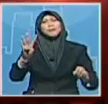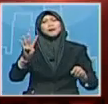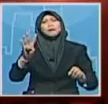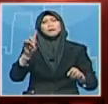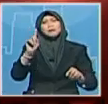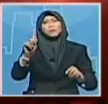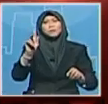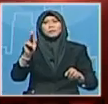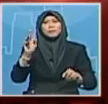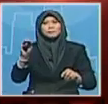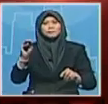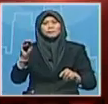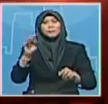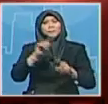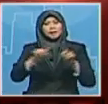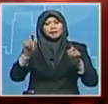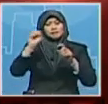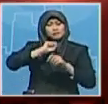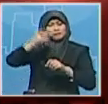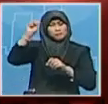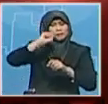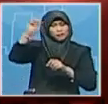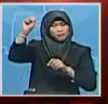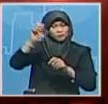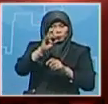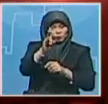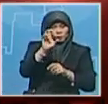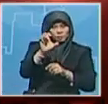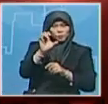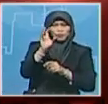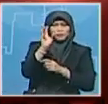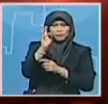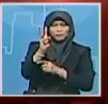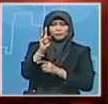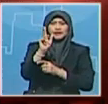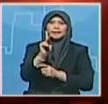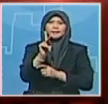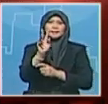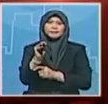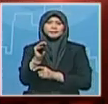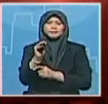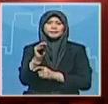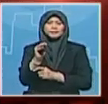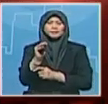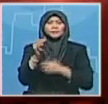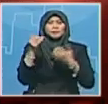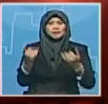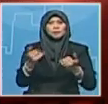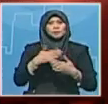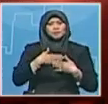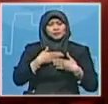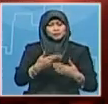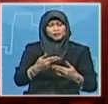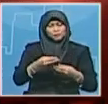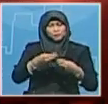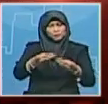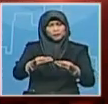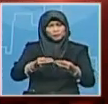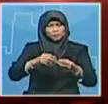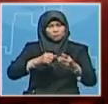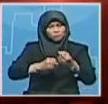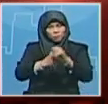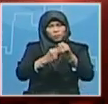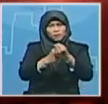786.41 kilometer. Di Sarawak, di Sabah ialah 706 kilometer. Dan komitmennya untuk membiayai projek